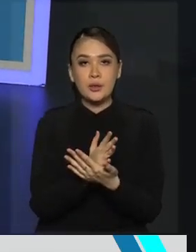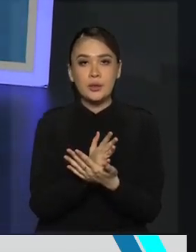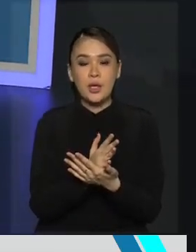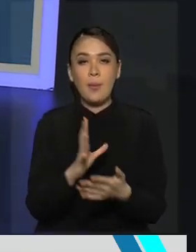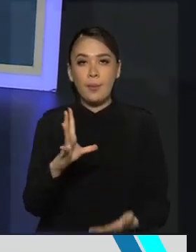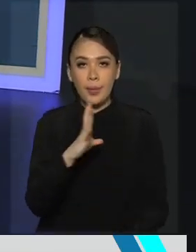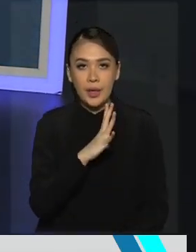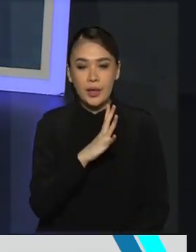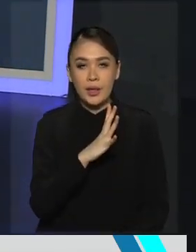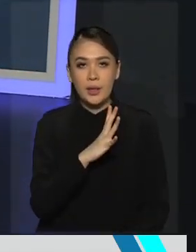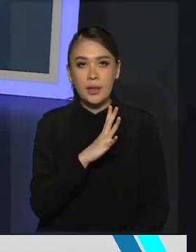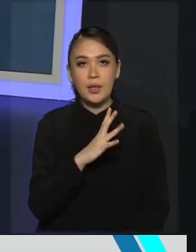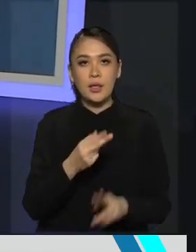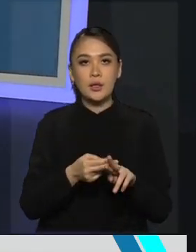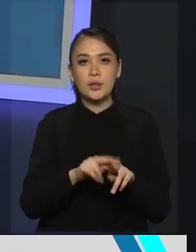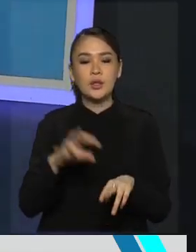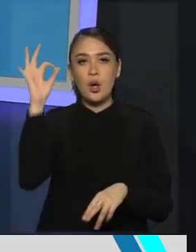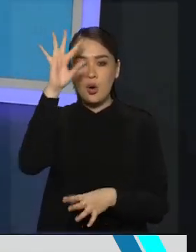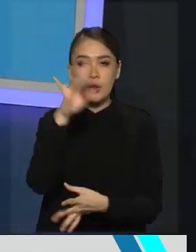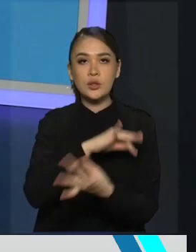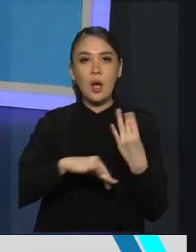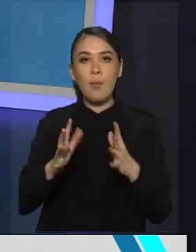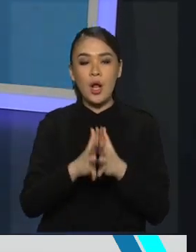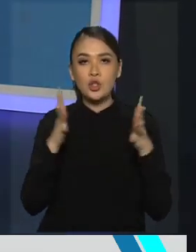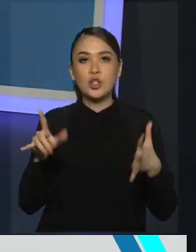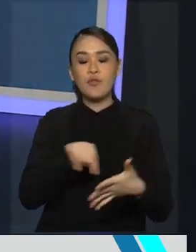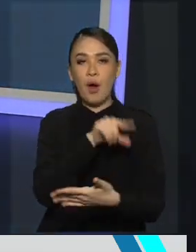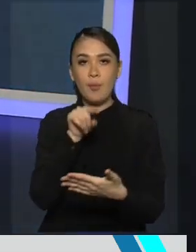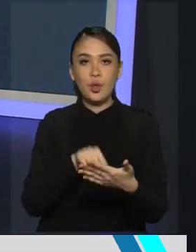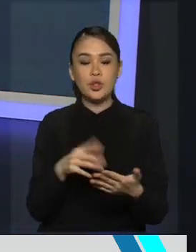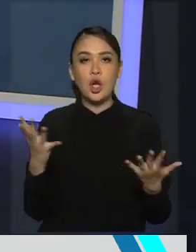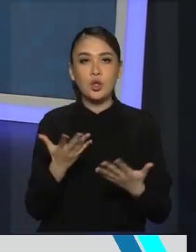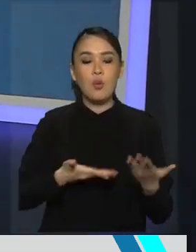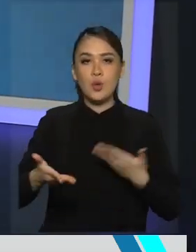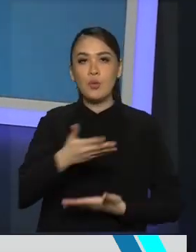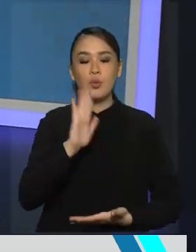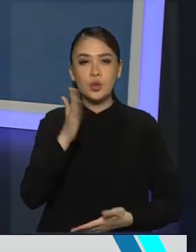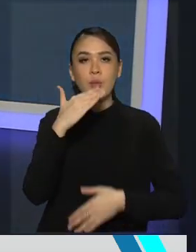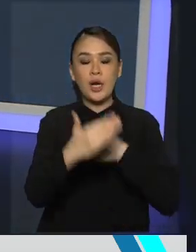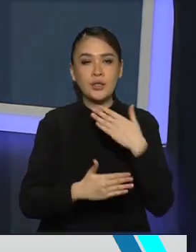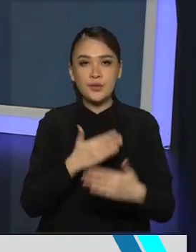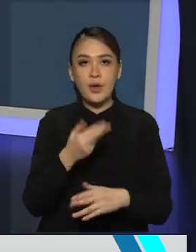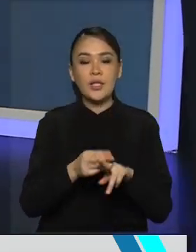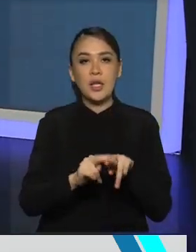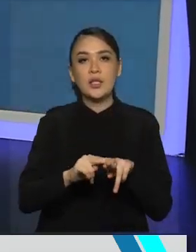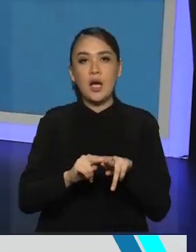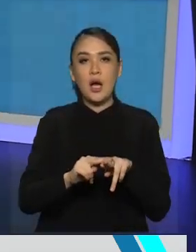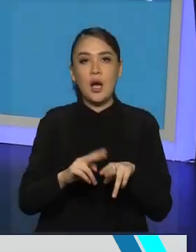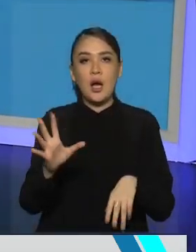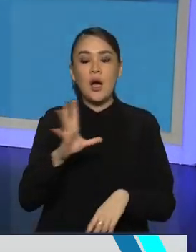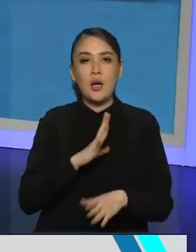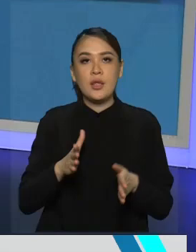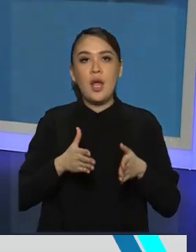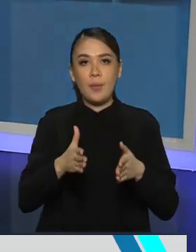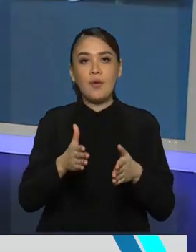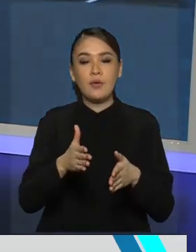были затронуты большие вопросы, которые мы будем развивать и, что называется, идти в этом